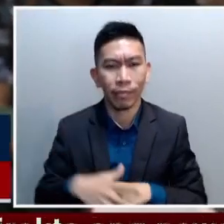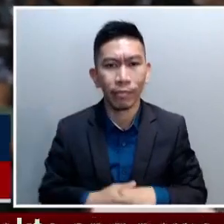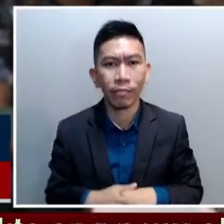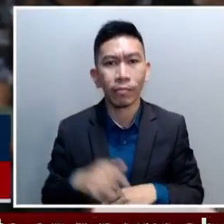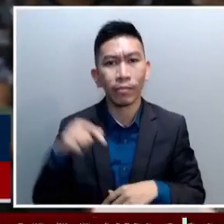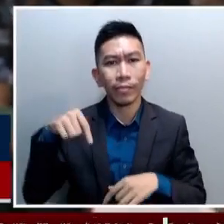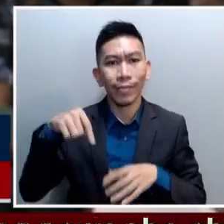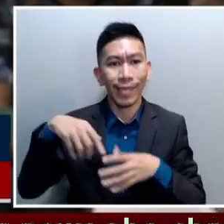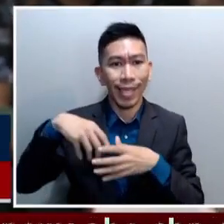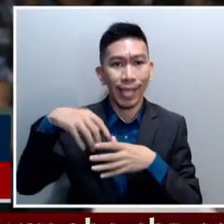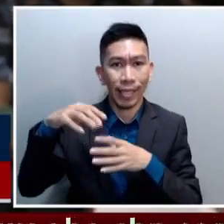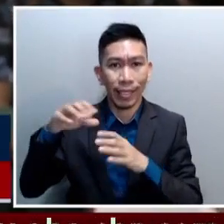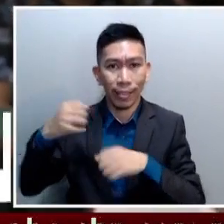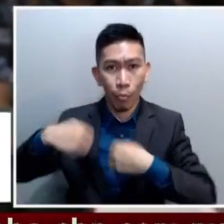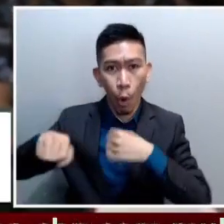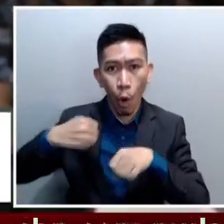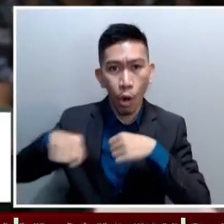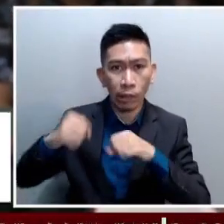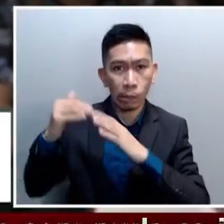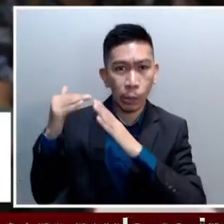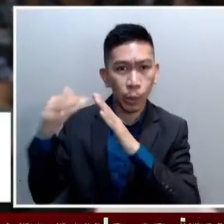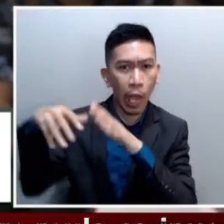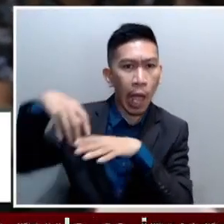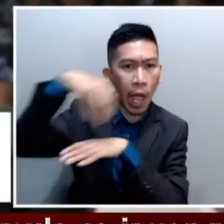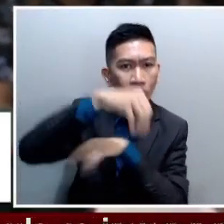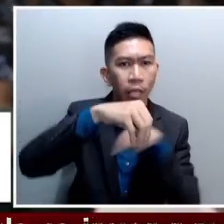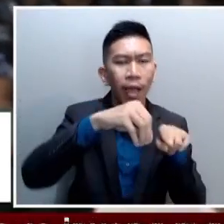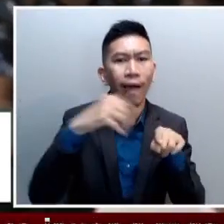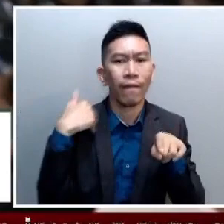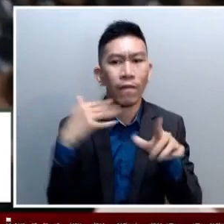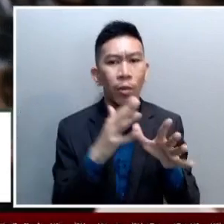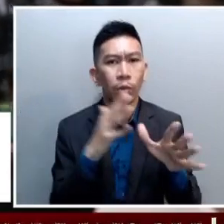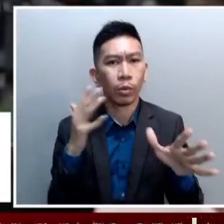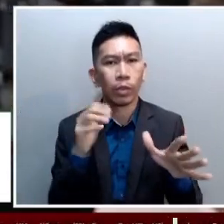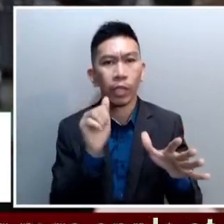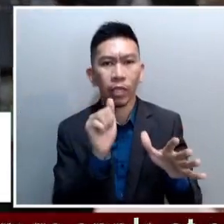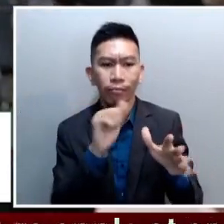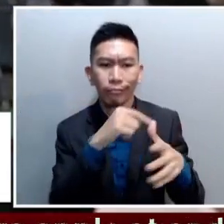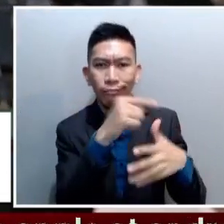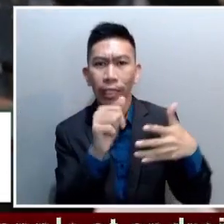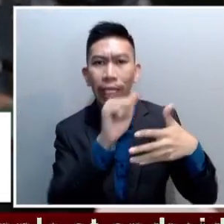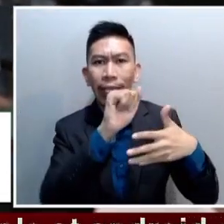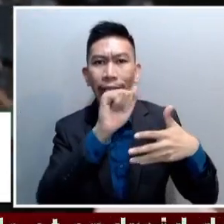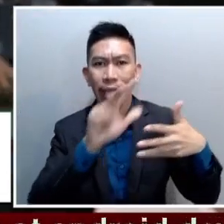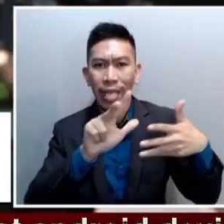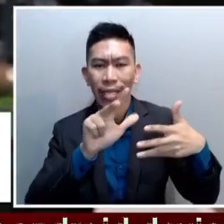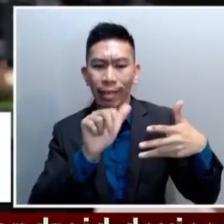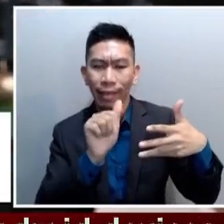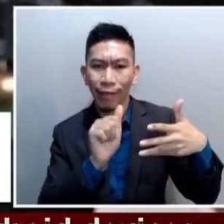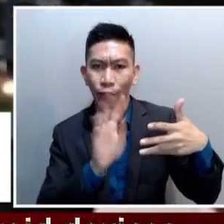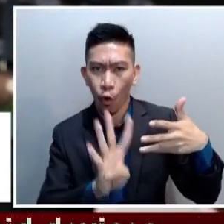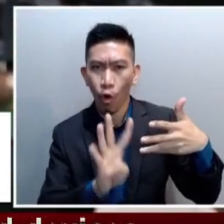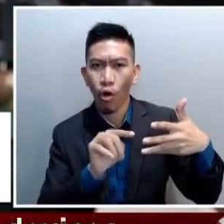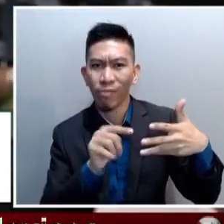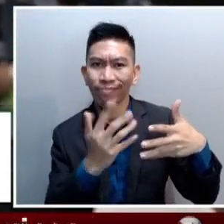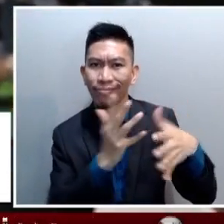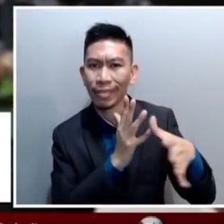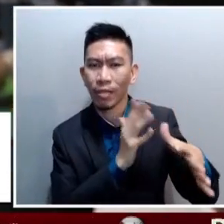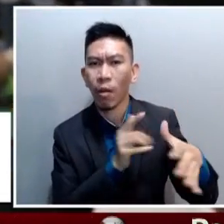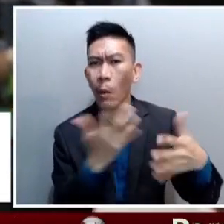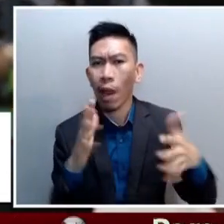ang pila ng mga nasa A3 at A4 category na wala namang appointment. Araw-araw pila sila